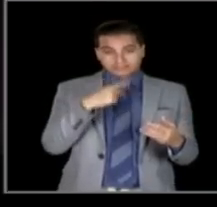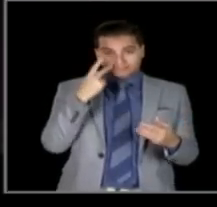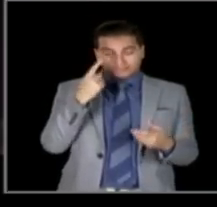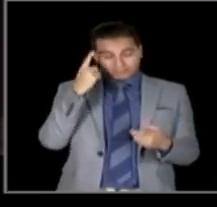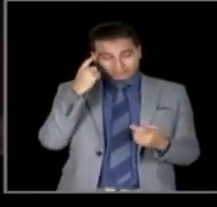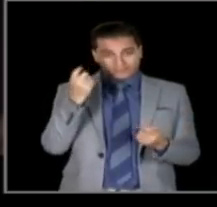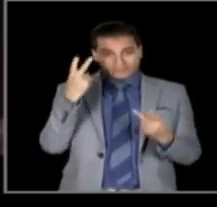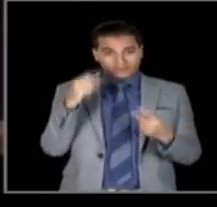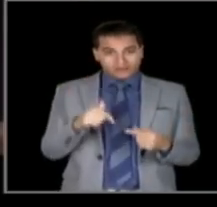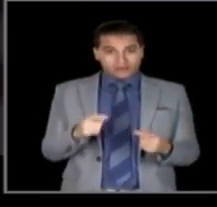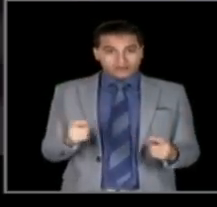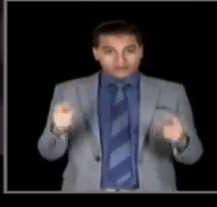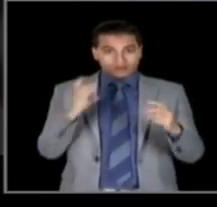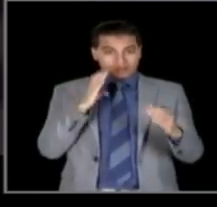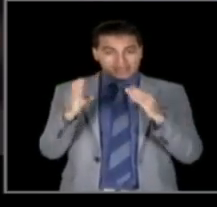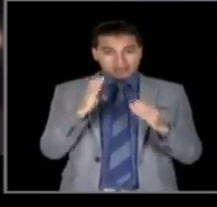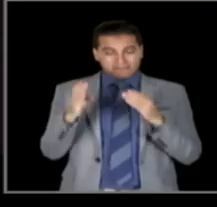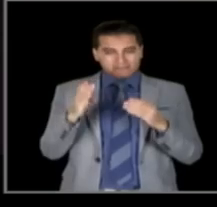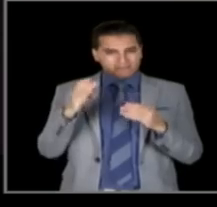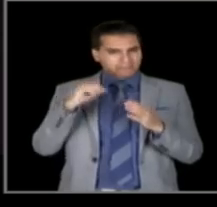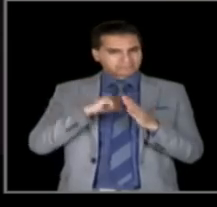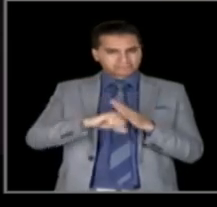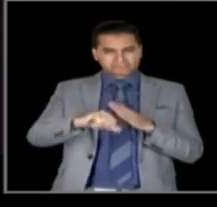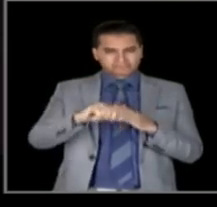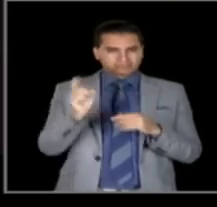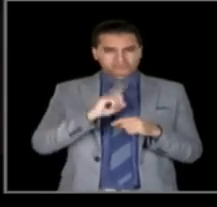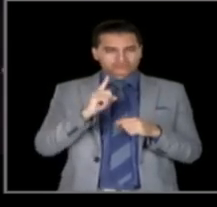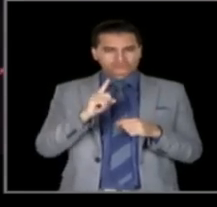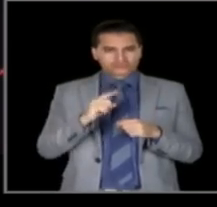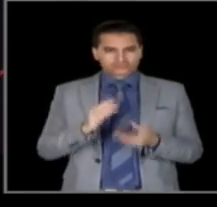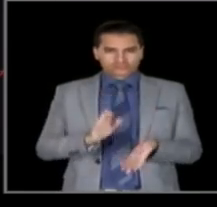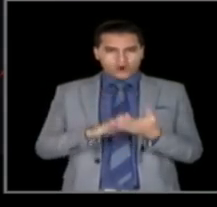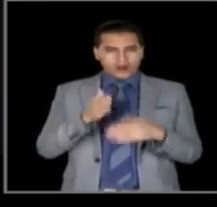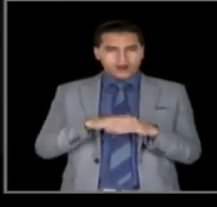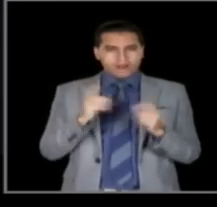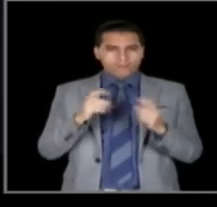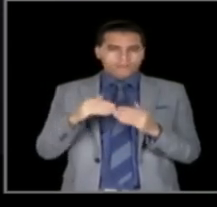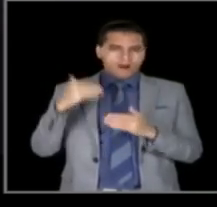مستوى الفرقتين النهاردة لا يؤهلهم إلى المباراة النهائية.